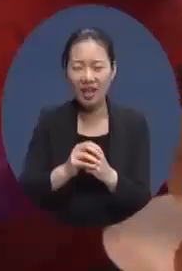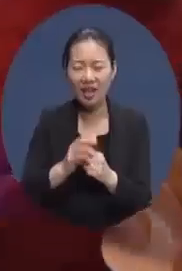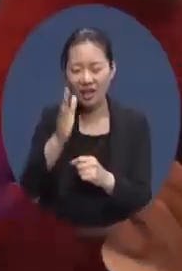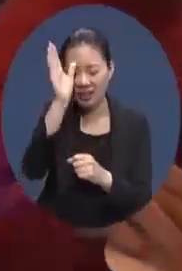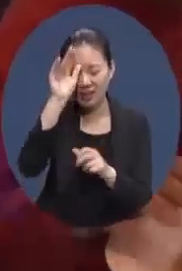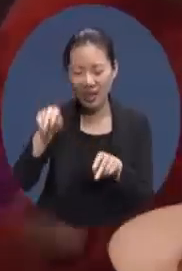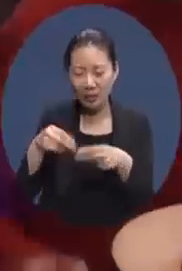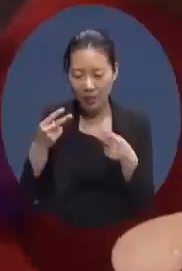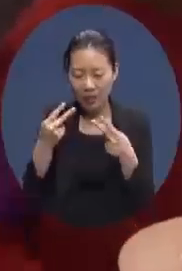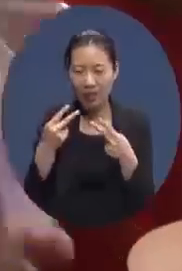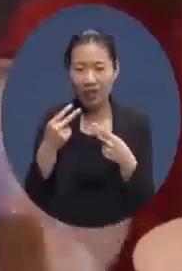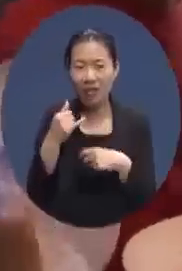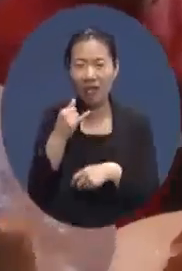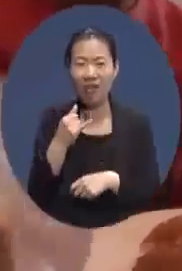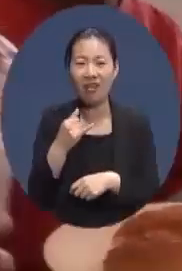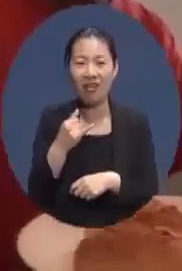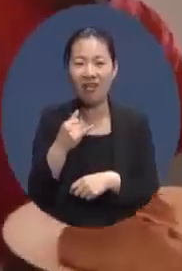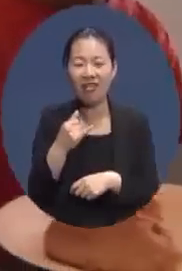라면 드시고.